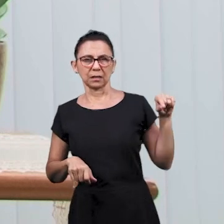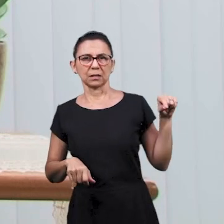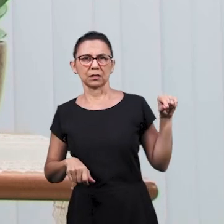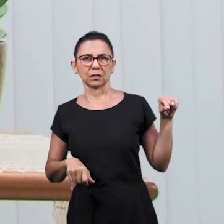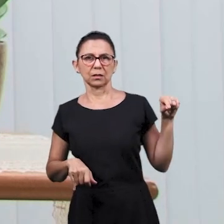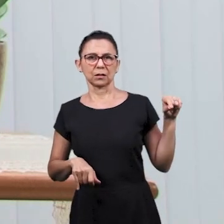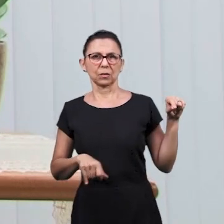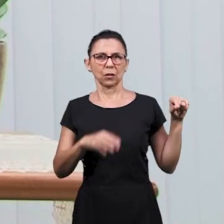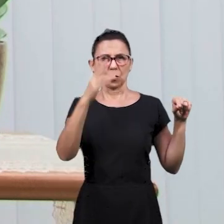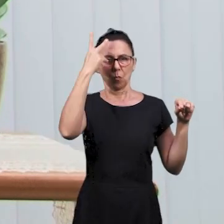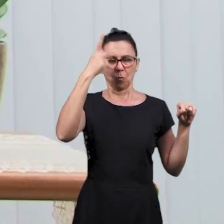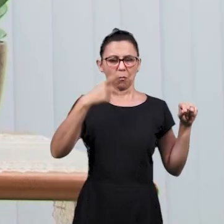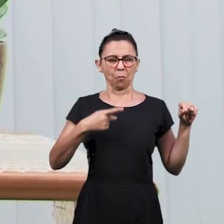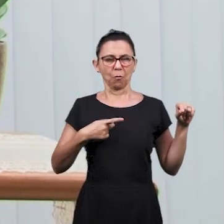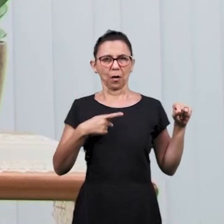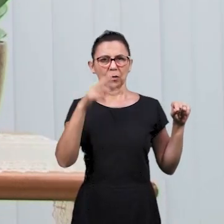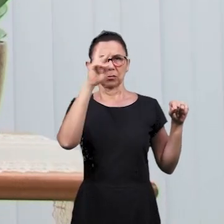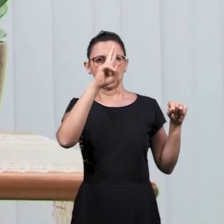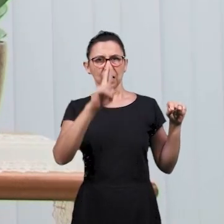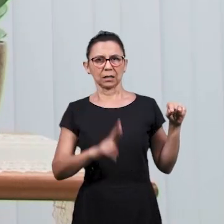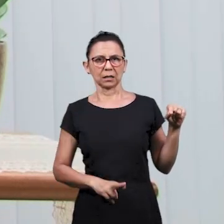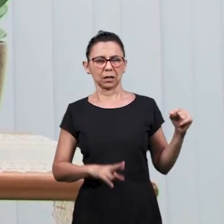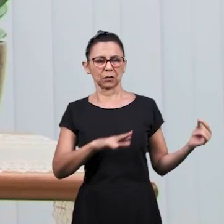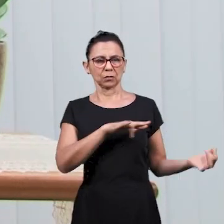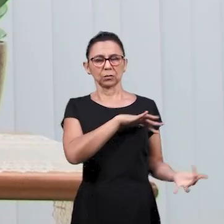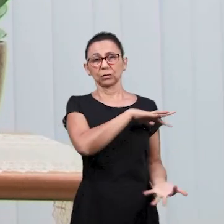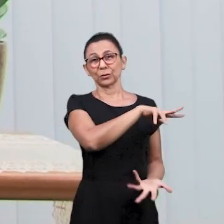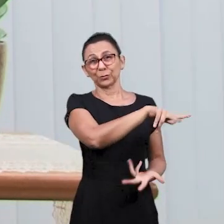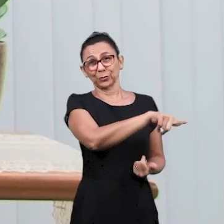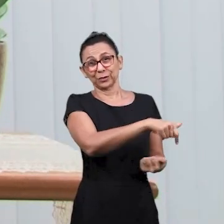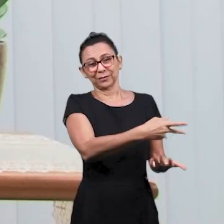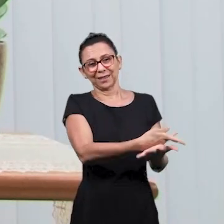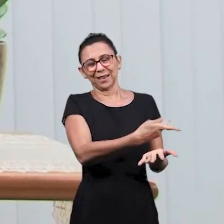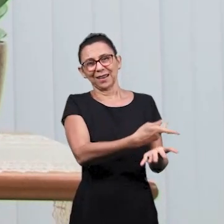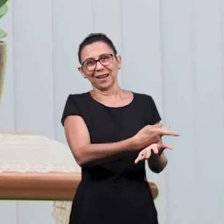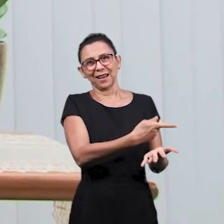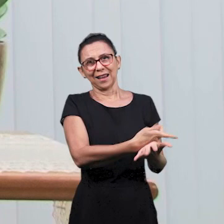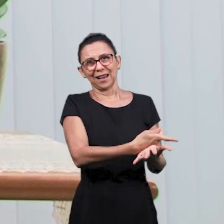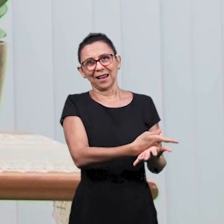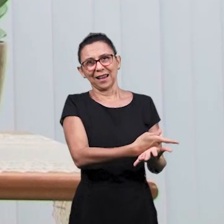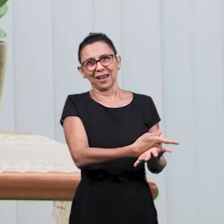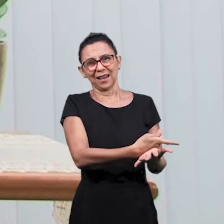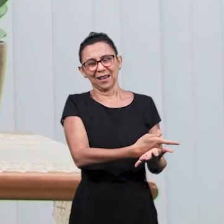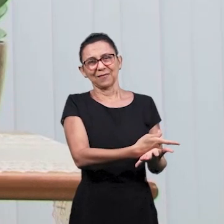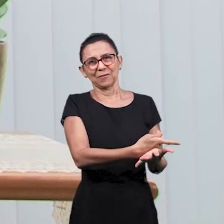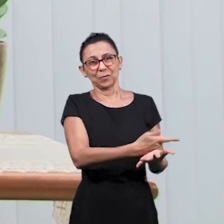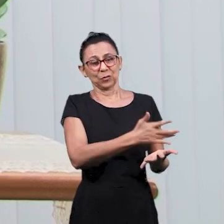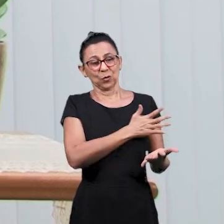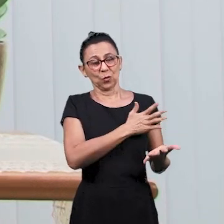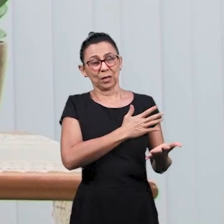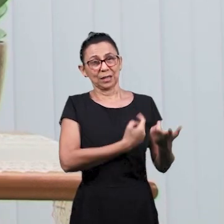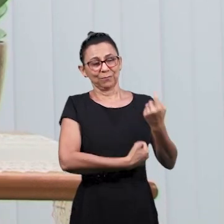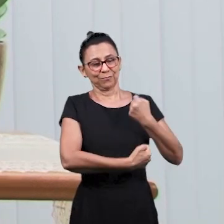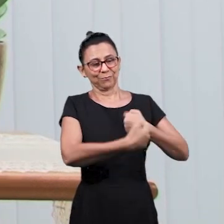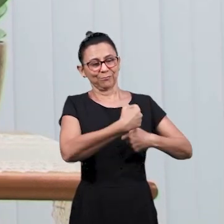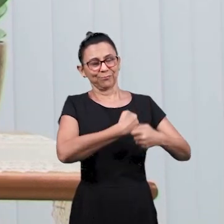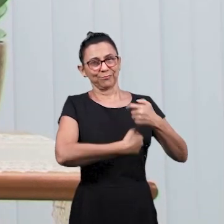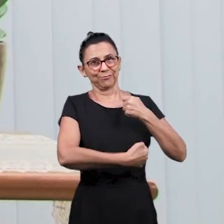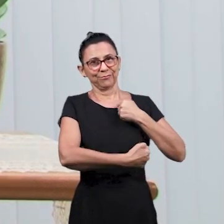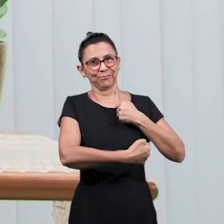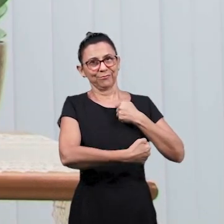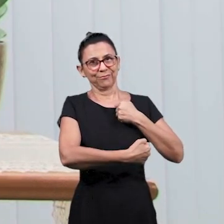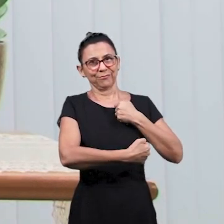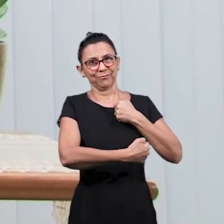Но если вы будете избирать, базируясь на своих эмоциях, на своих